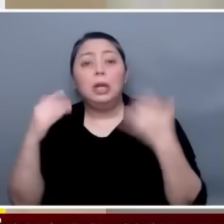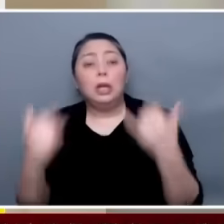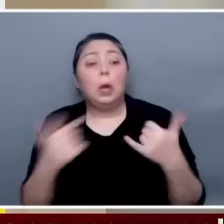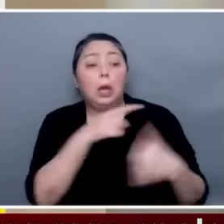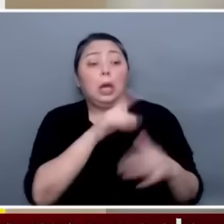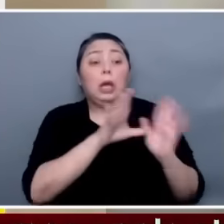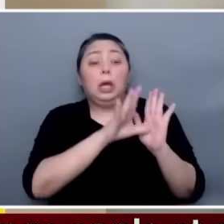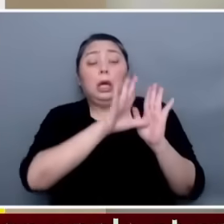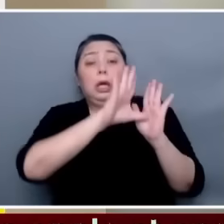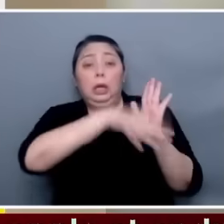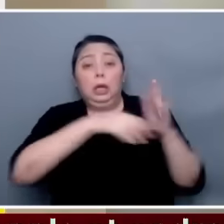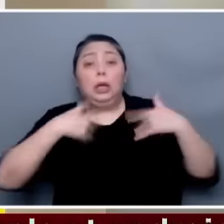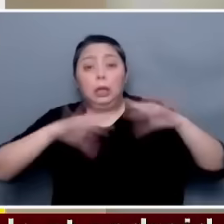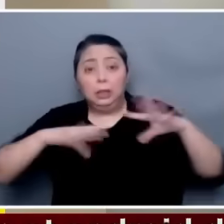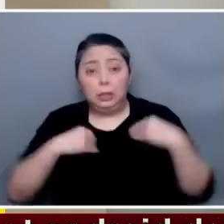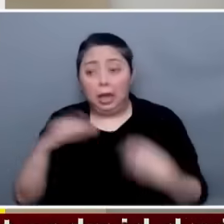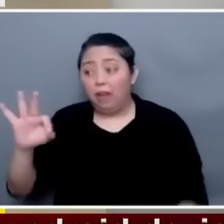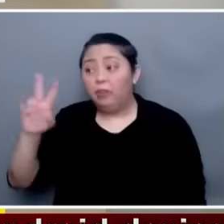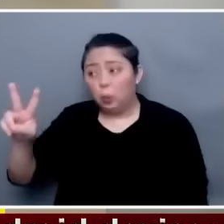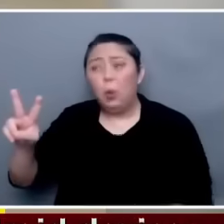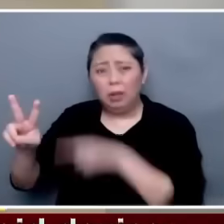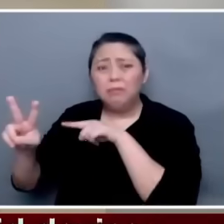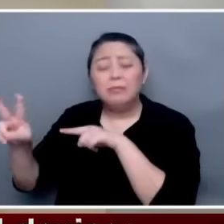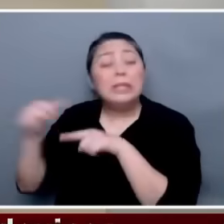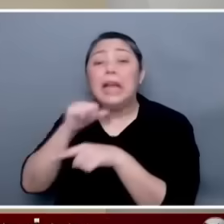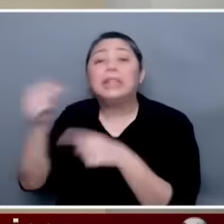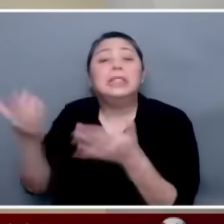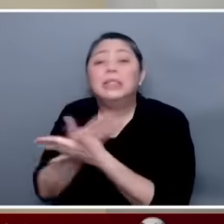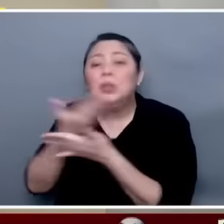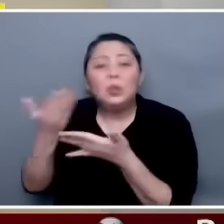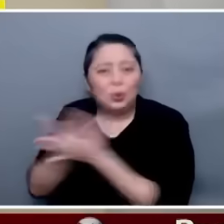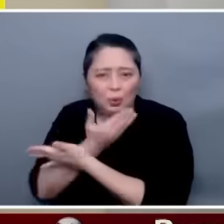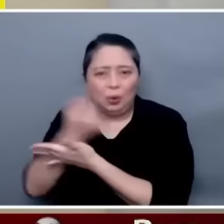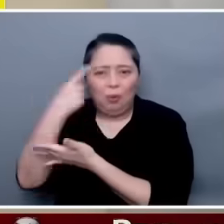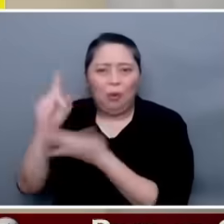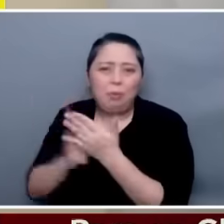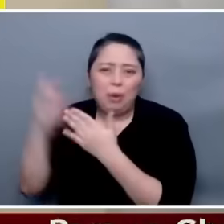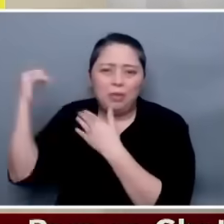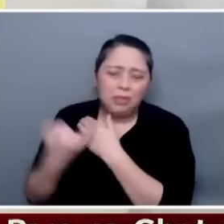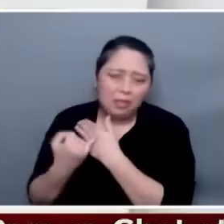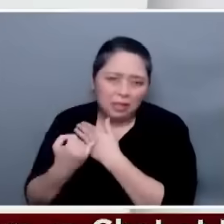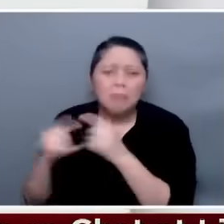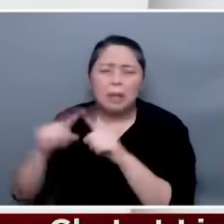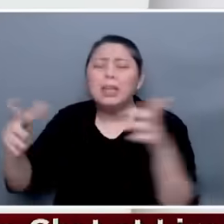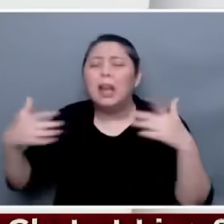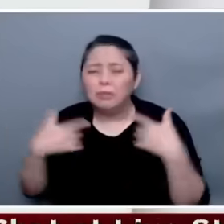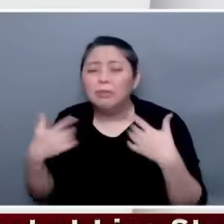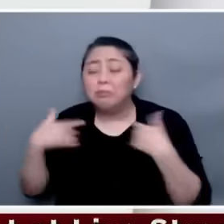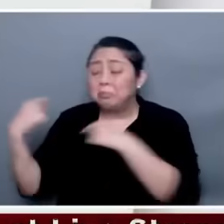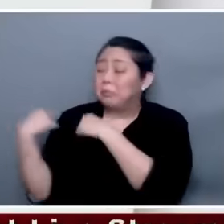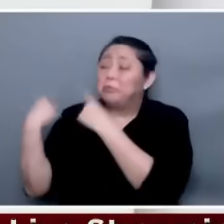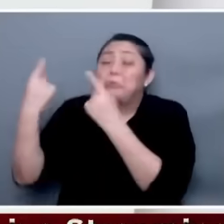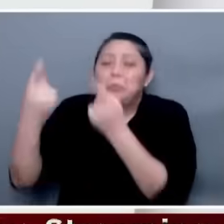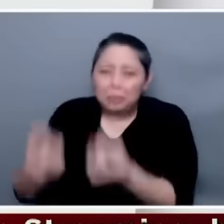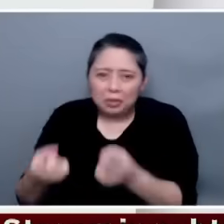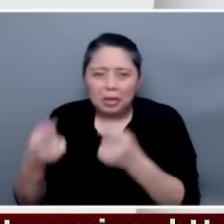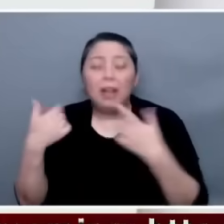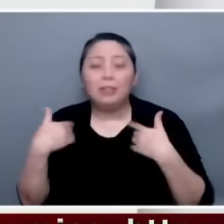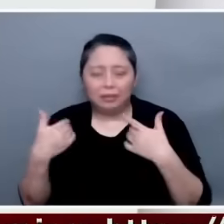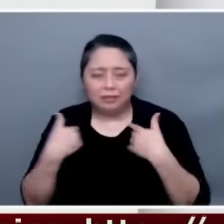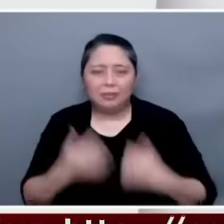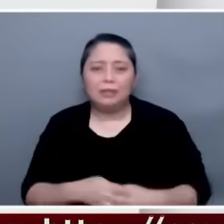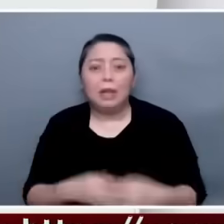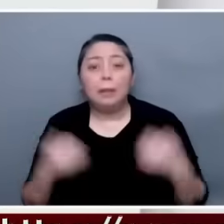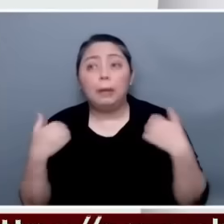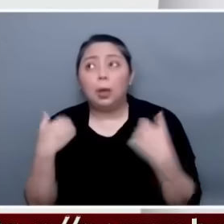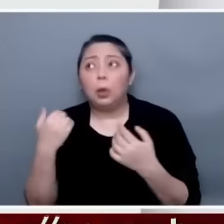F2 Logistics at hindi baguhan sa pagsali sa proyekto kaugnay ng halalan. Nasungkit din ito ang apat na